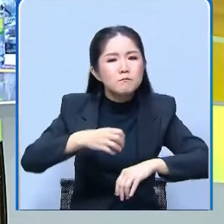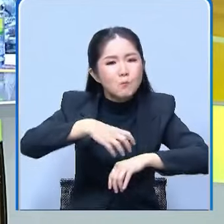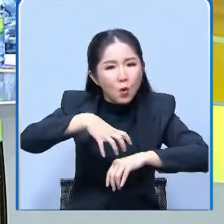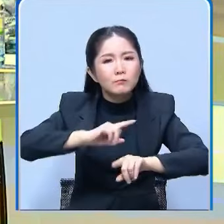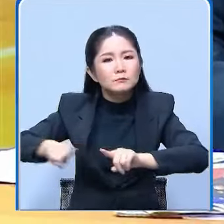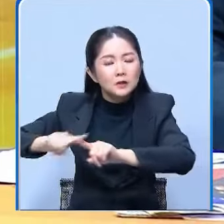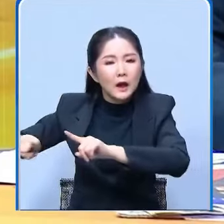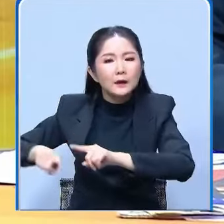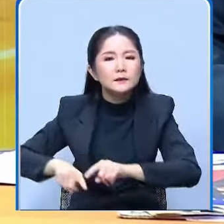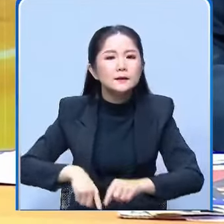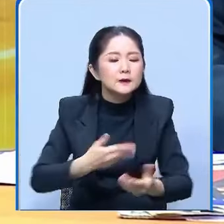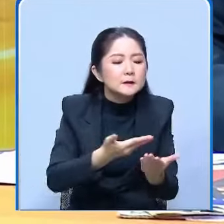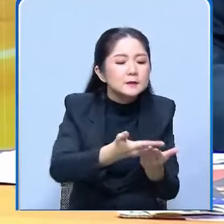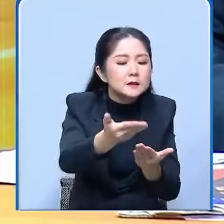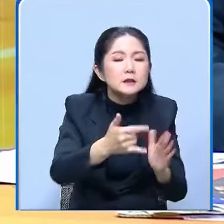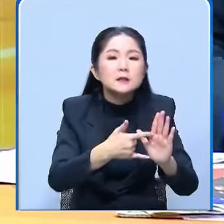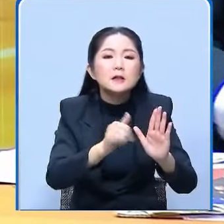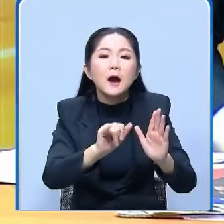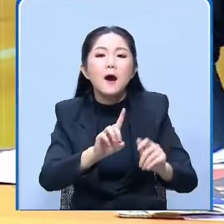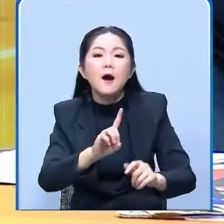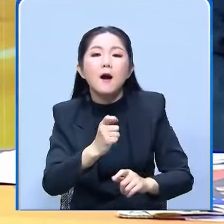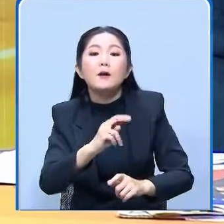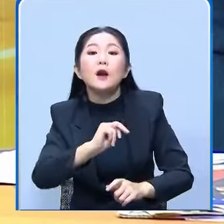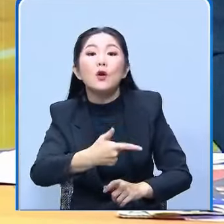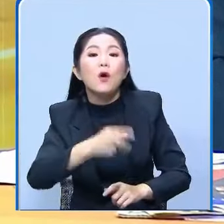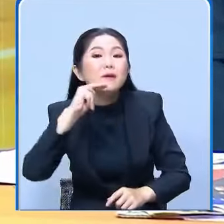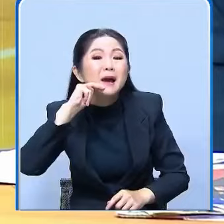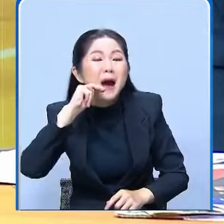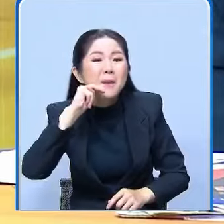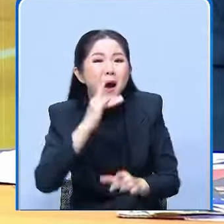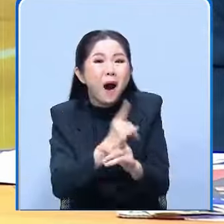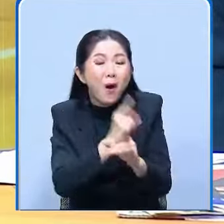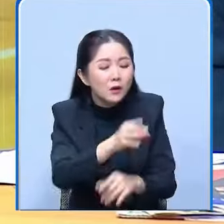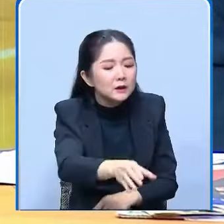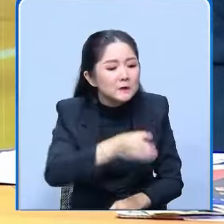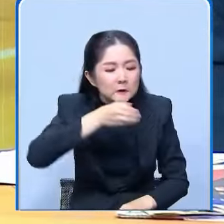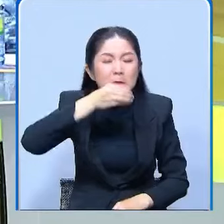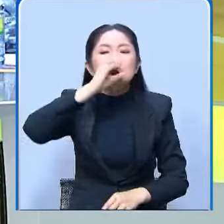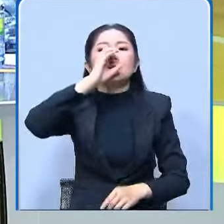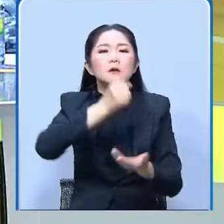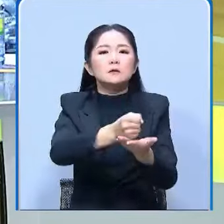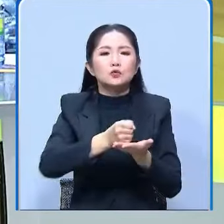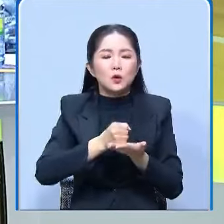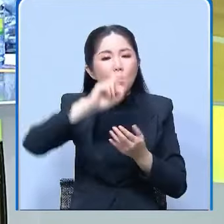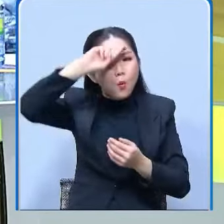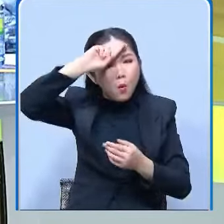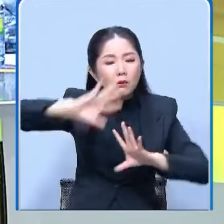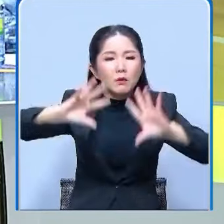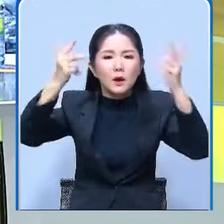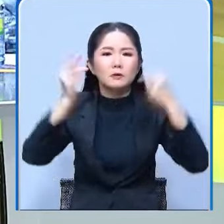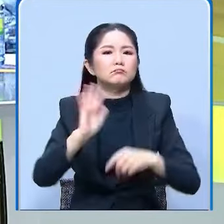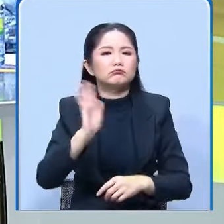าไปเชื่อเลยค่ะถ้าเกิดมีอาการพวกนี้หาหมอชัวร์ที่สุดนะคะยาดองไม่ใช่ยารักษาโรคนะคะอย่าเข้าใจผิด ครับ ค่ะ หรือว่าเว